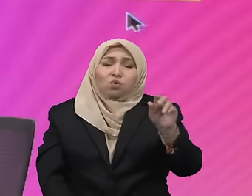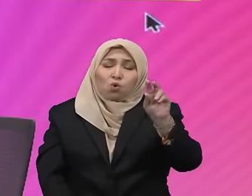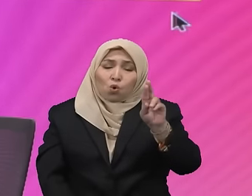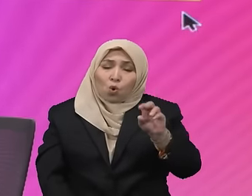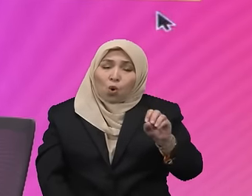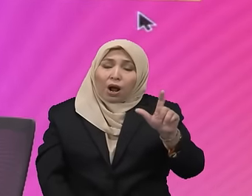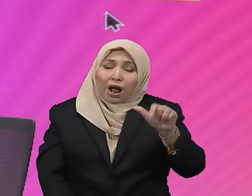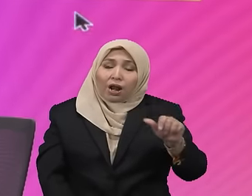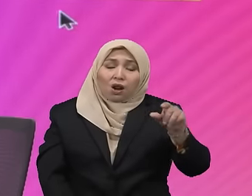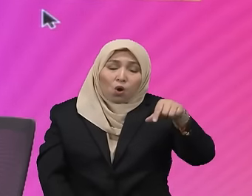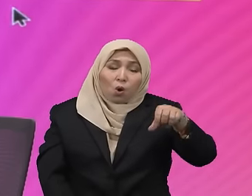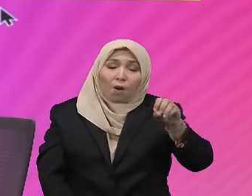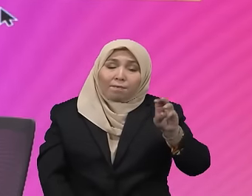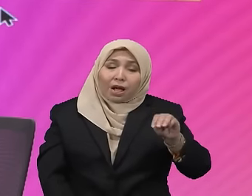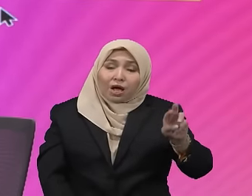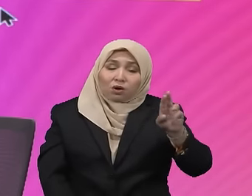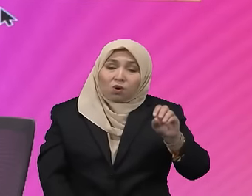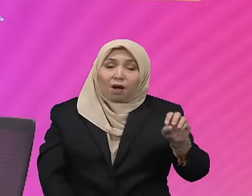رَأَى الْقَمَرَ